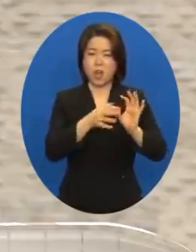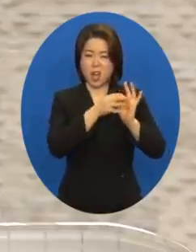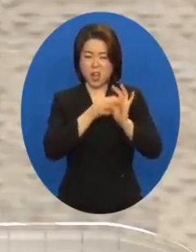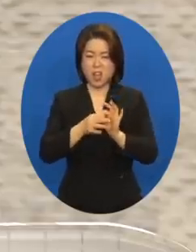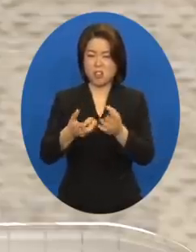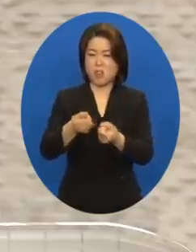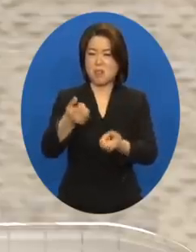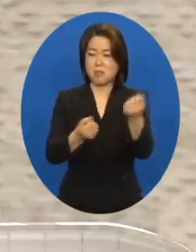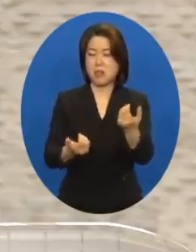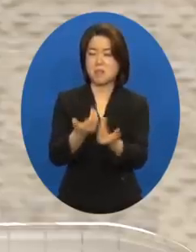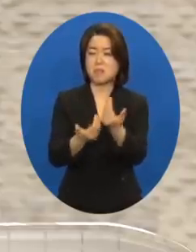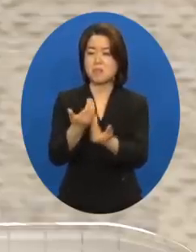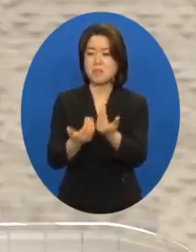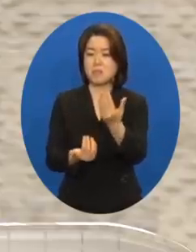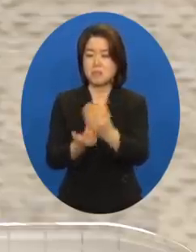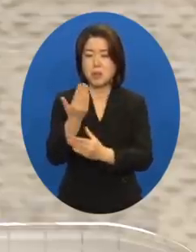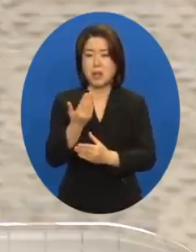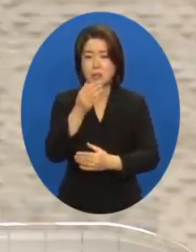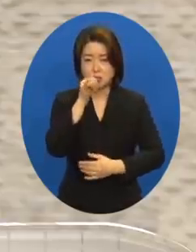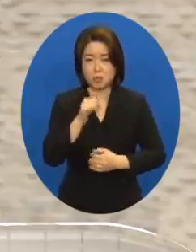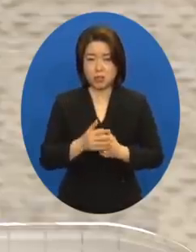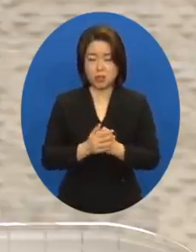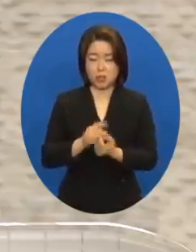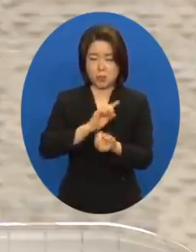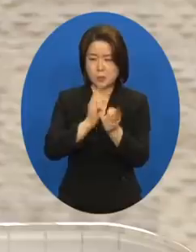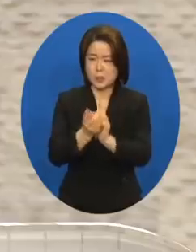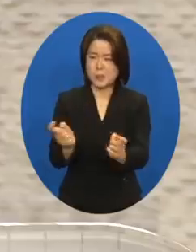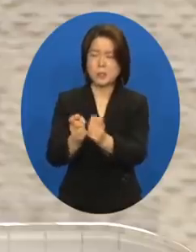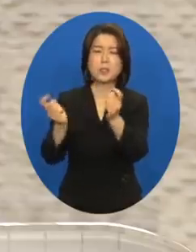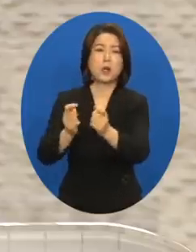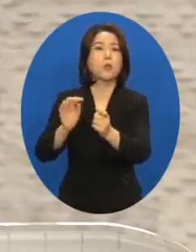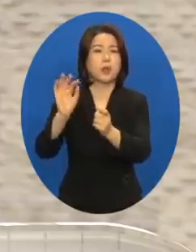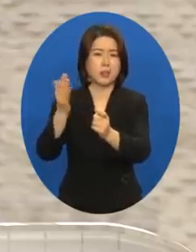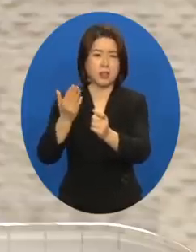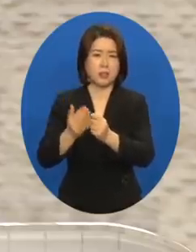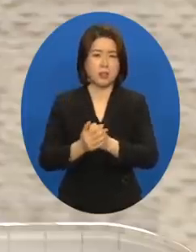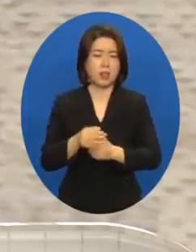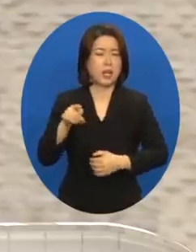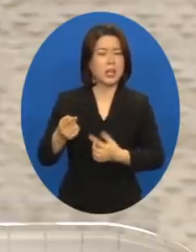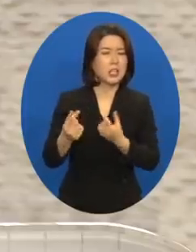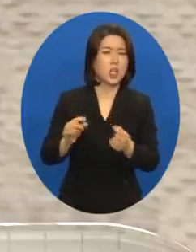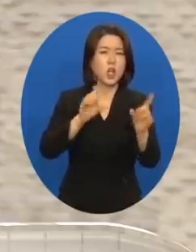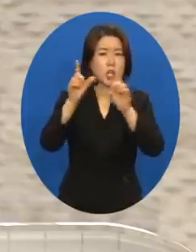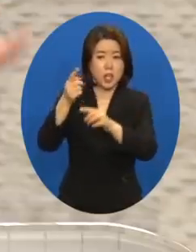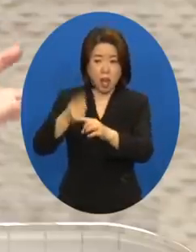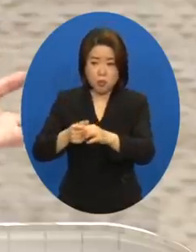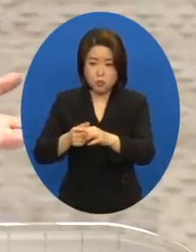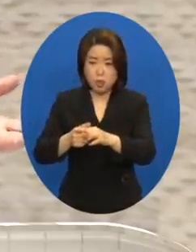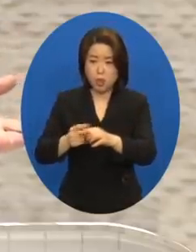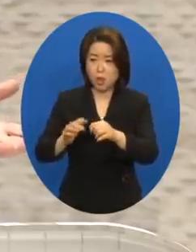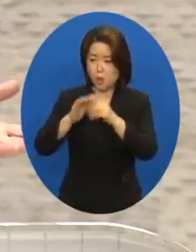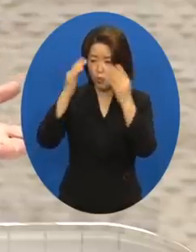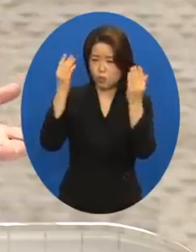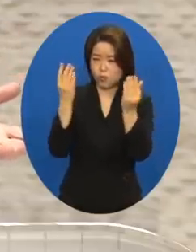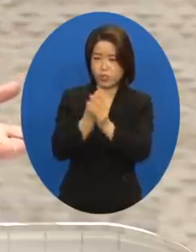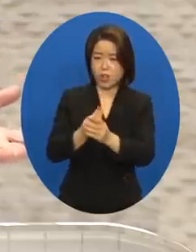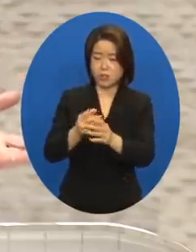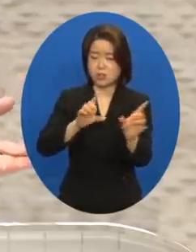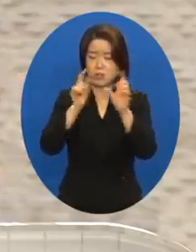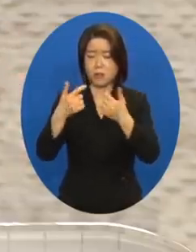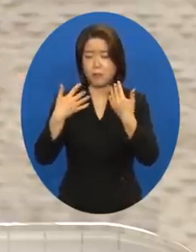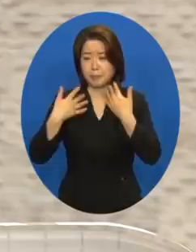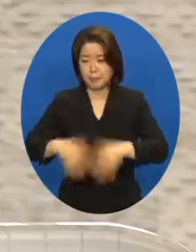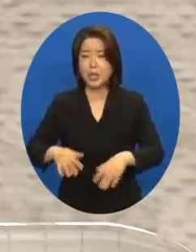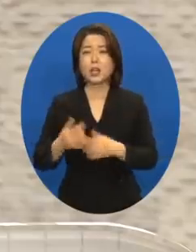분열시키고 서로 갈등 하고 서로 싸우고 그렇게 살다가 완전히 삶이다 지쳐버린